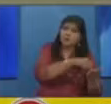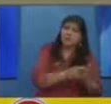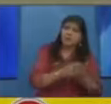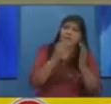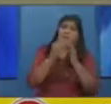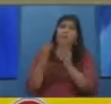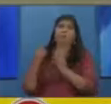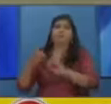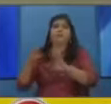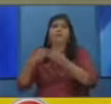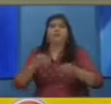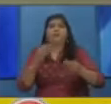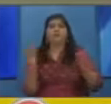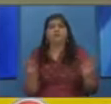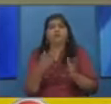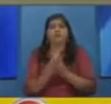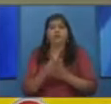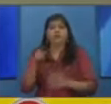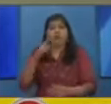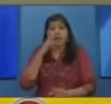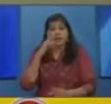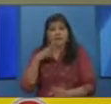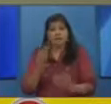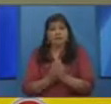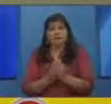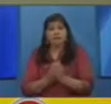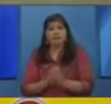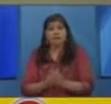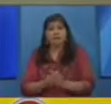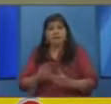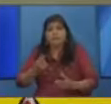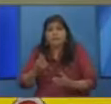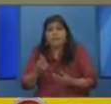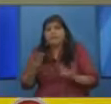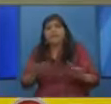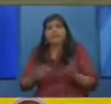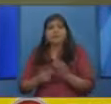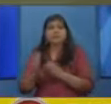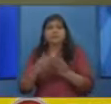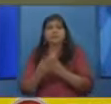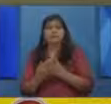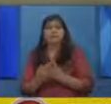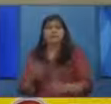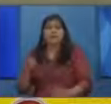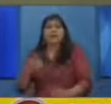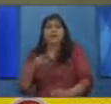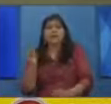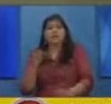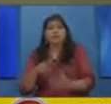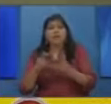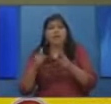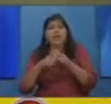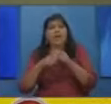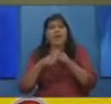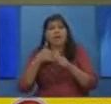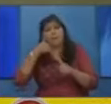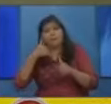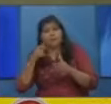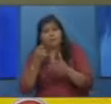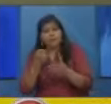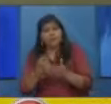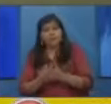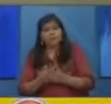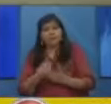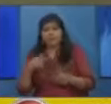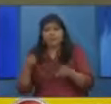तक पहुंचाए। इन महिलाओं ने आजीविका फार्म फ्रेश नाम से एक ऐप बनवाया, जिसके